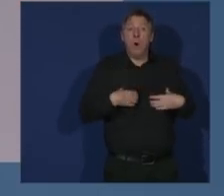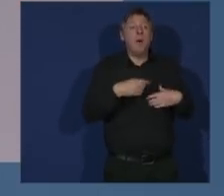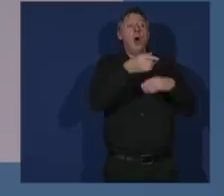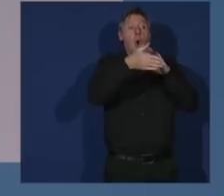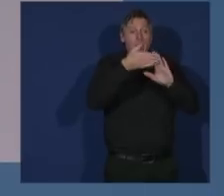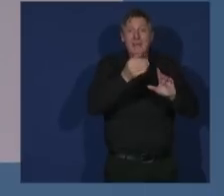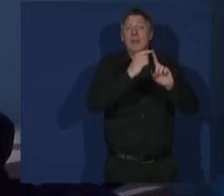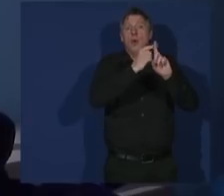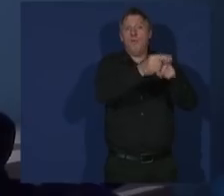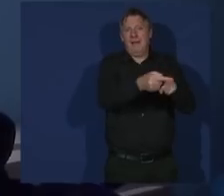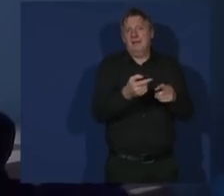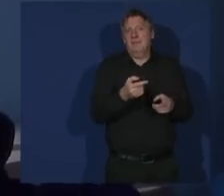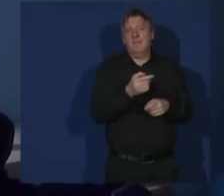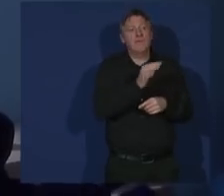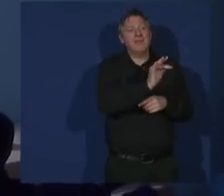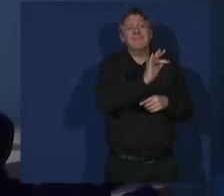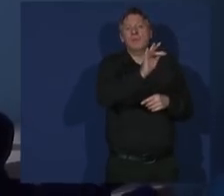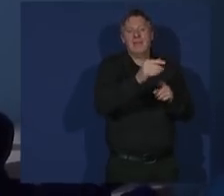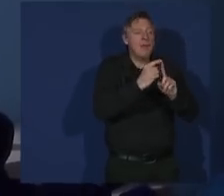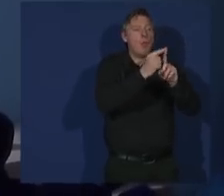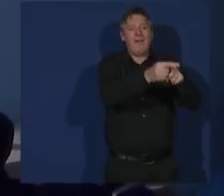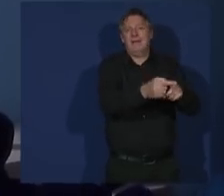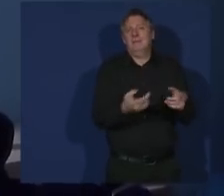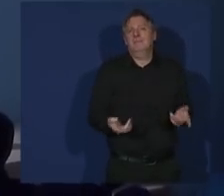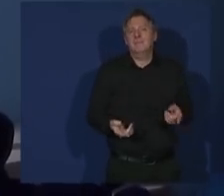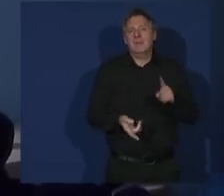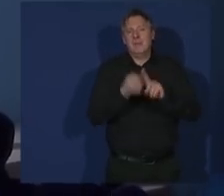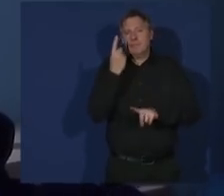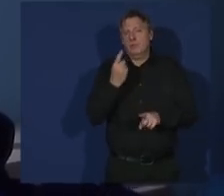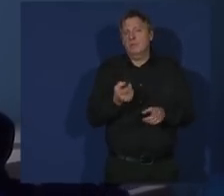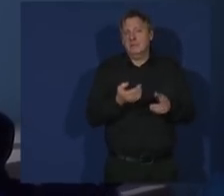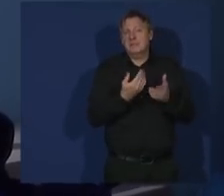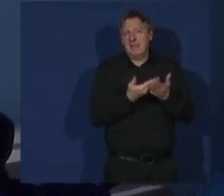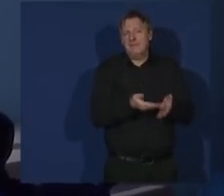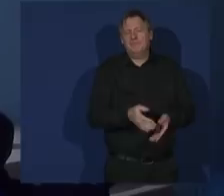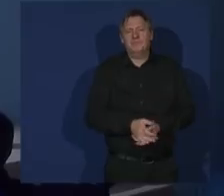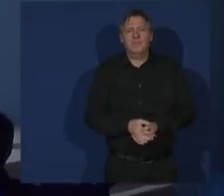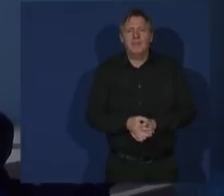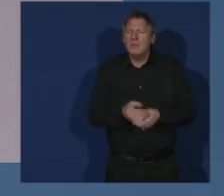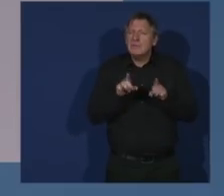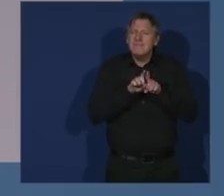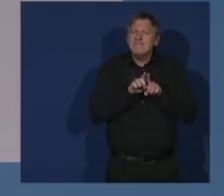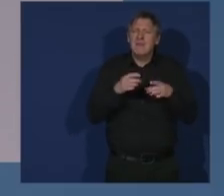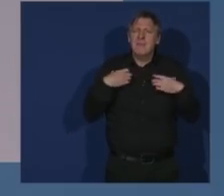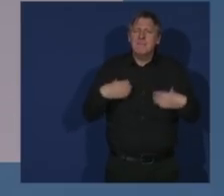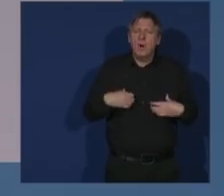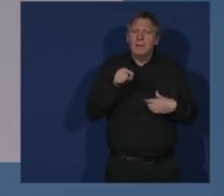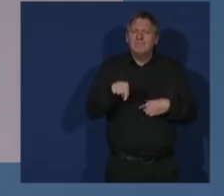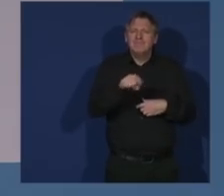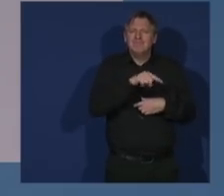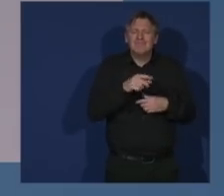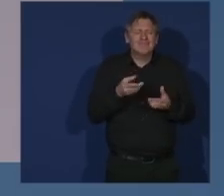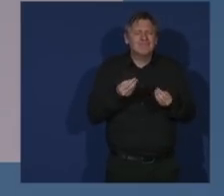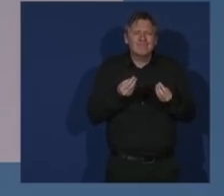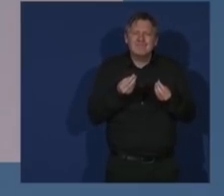la formule. Mais depuis, nous avons parfois manqué à nos adhérents. Ce que je veux dire, c'est que chacun d'entre